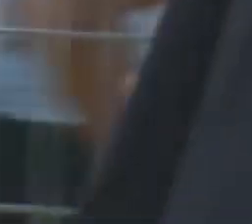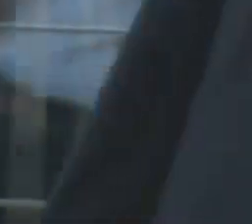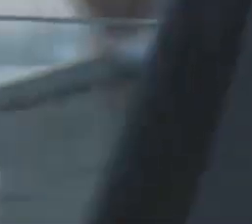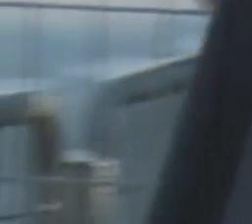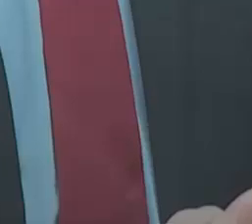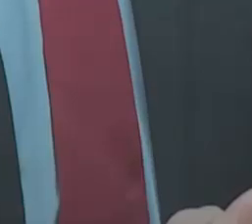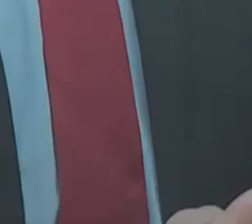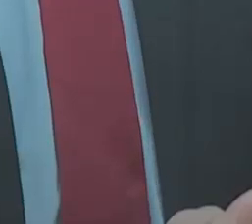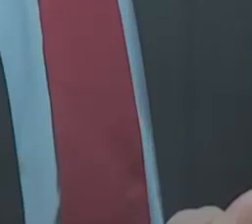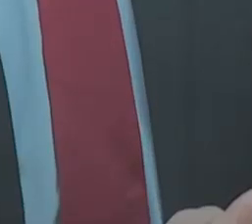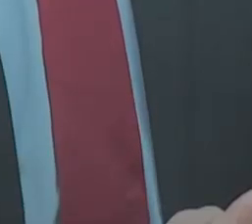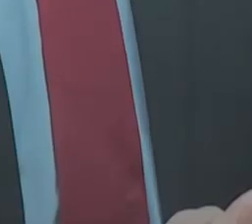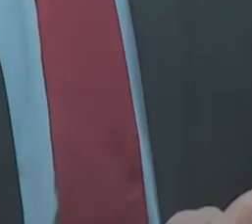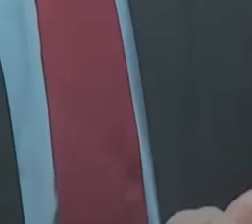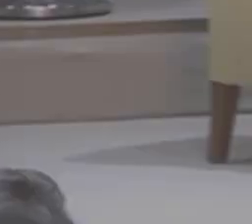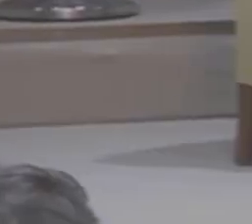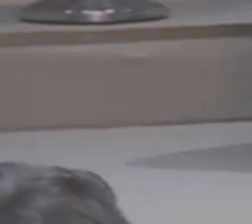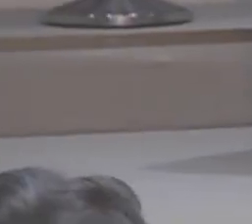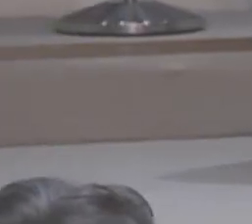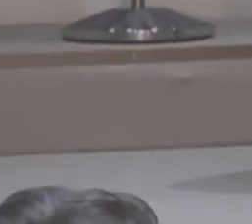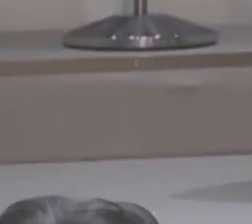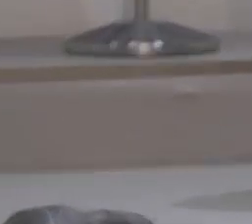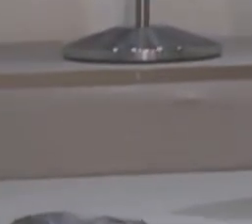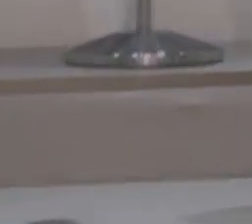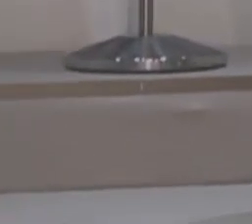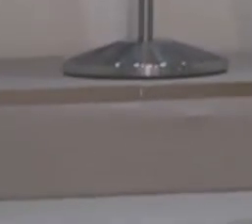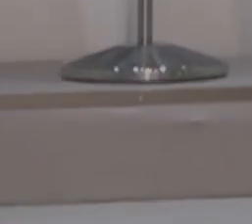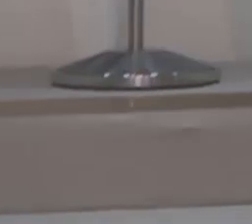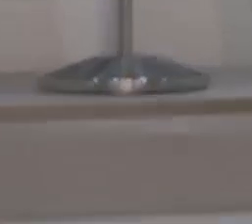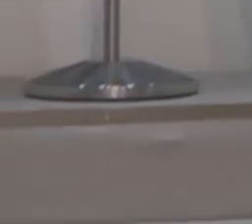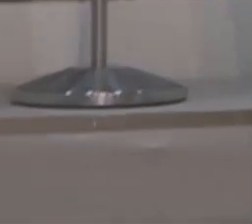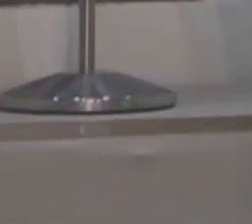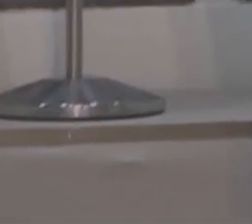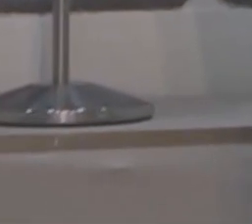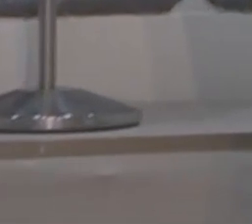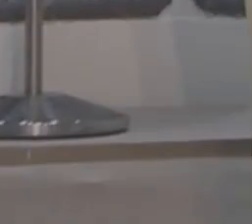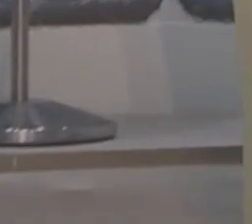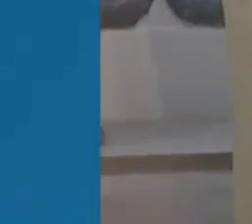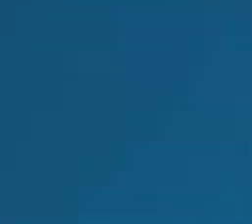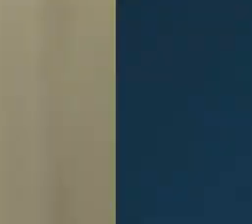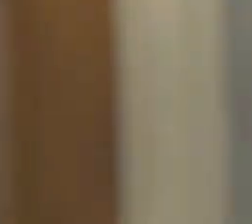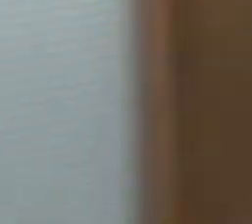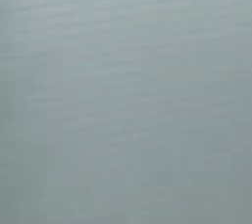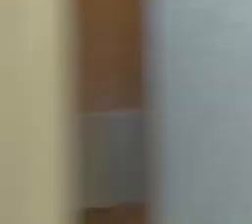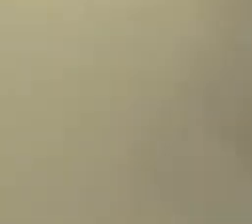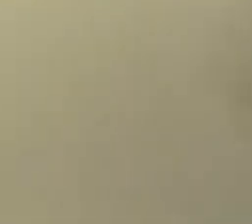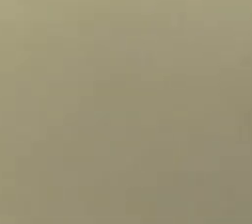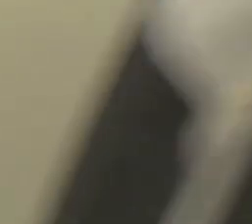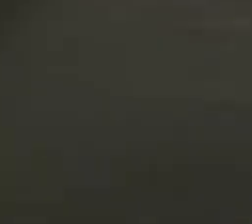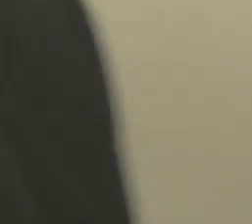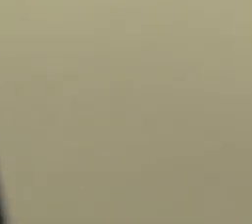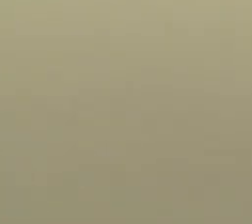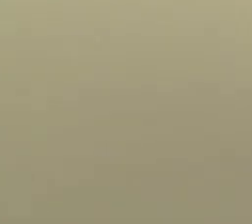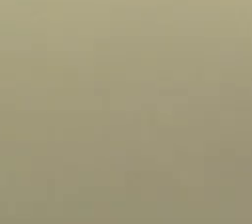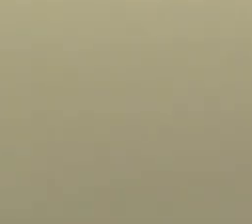הגיוס. אני מתכוון לבקש אורכה לנשיא המדינה. אורכה כזאת מתבקשת לאור אילוצי לוח הזמנים.